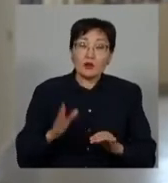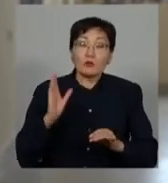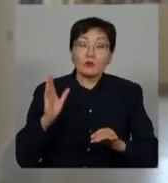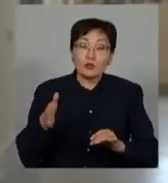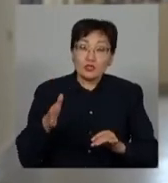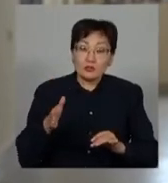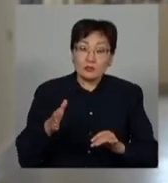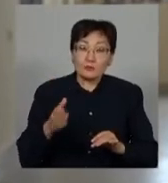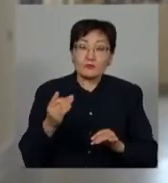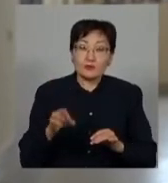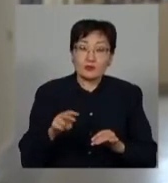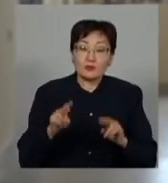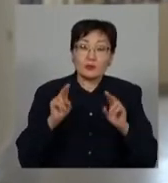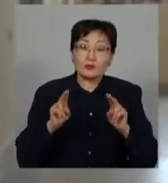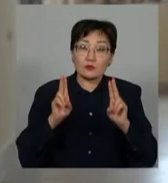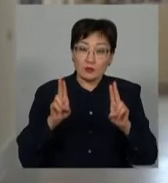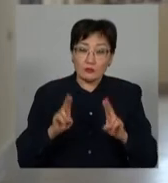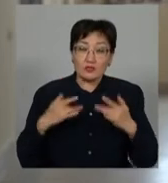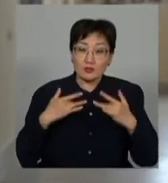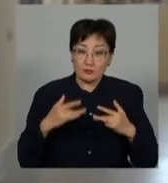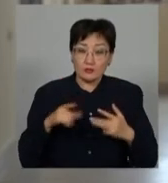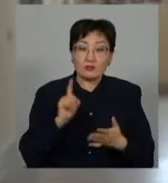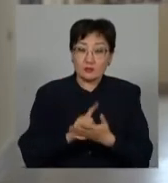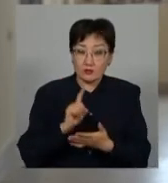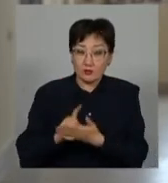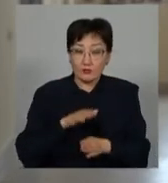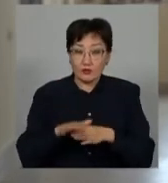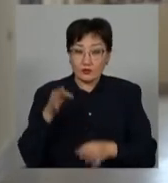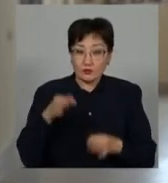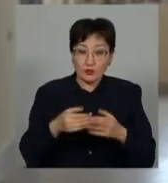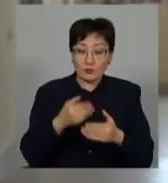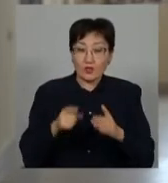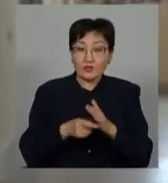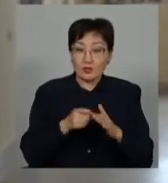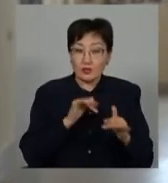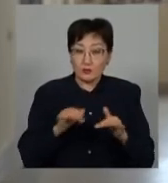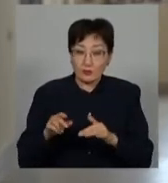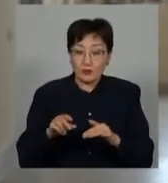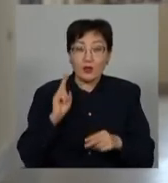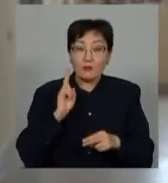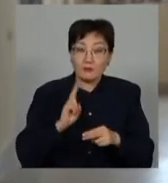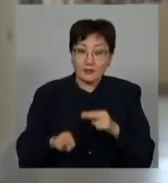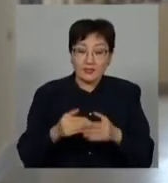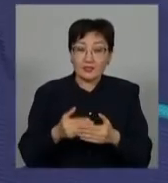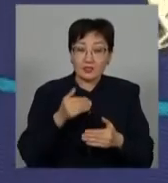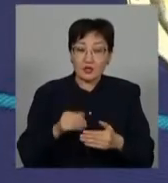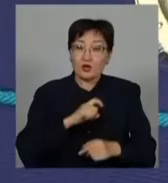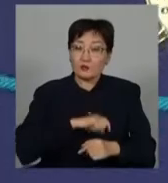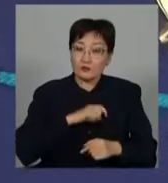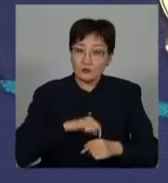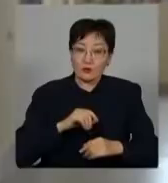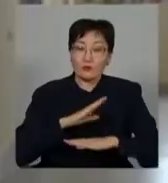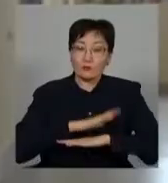Болашақта сол талаптардың бәрін орындап, сотқа дейінгі тергеп тексеру біткенше, мінез құлықты